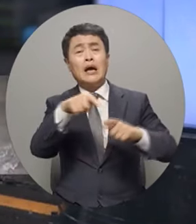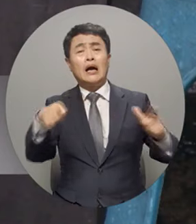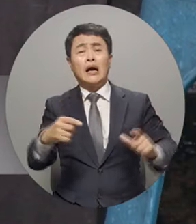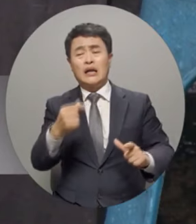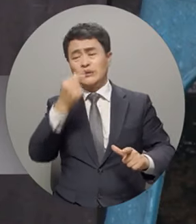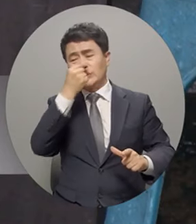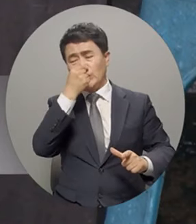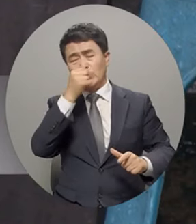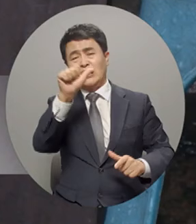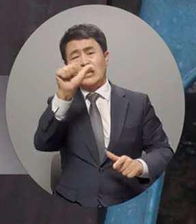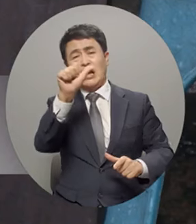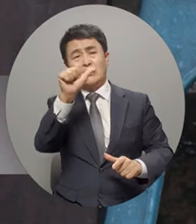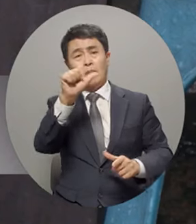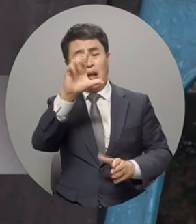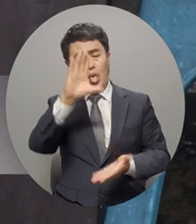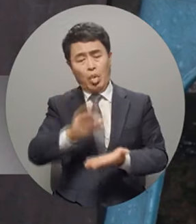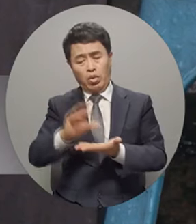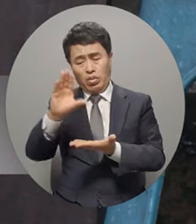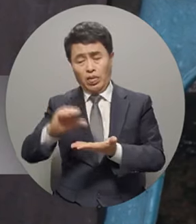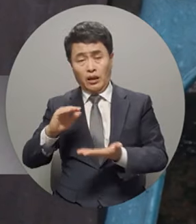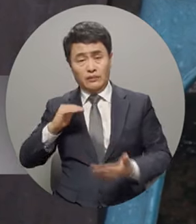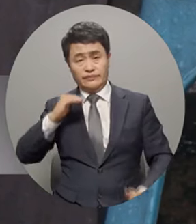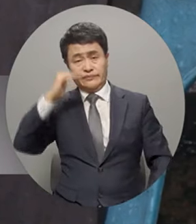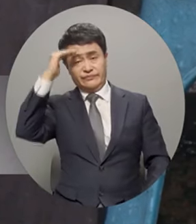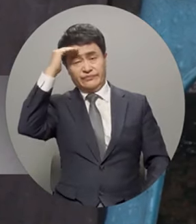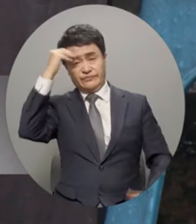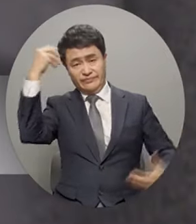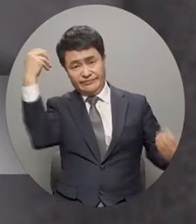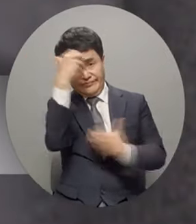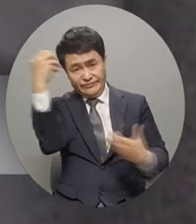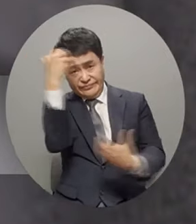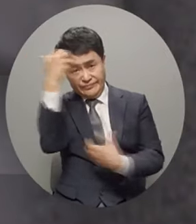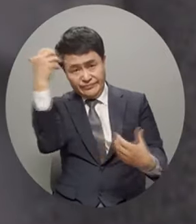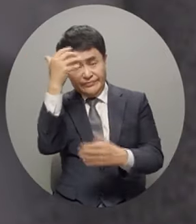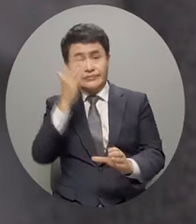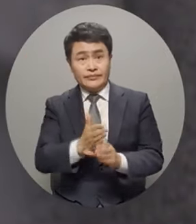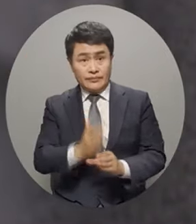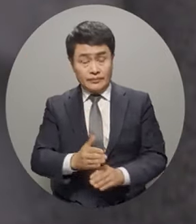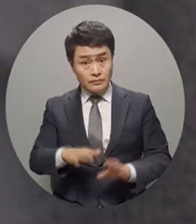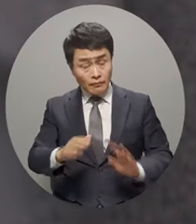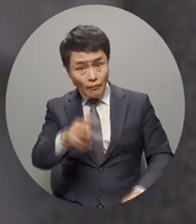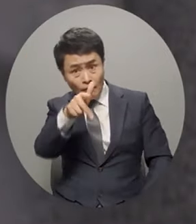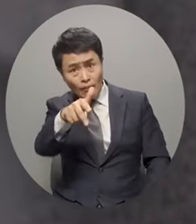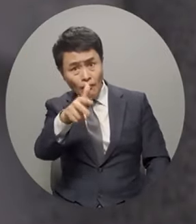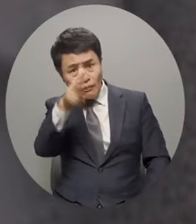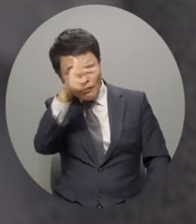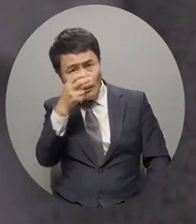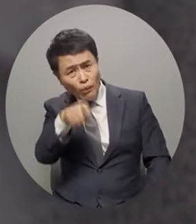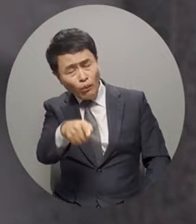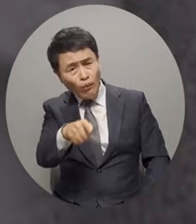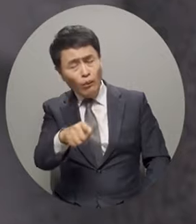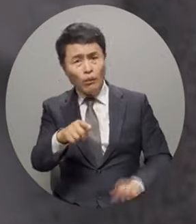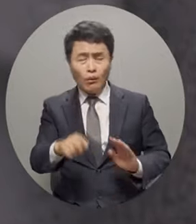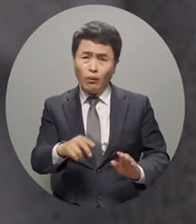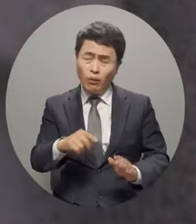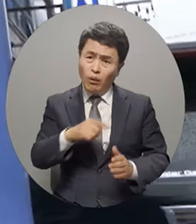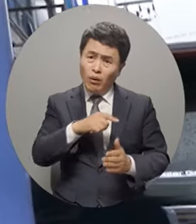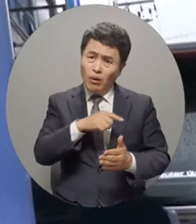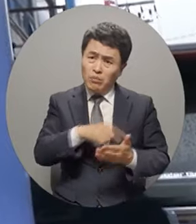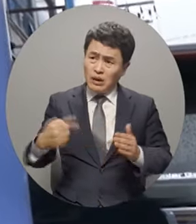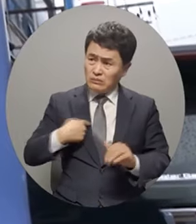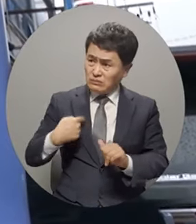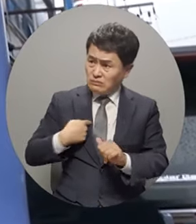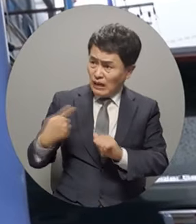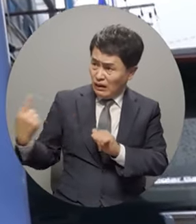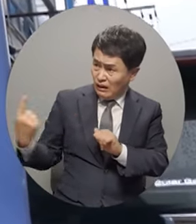소주 5병 정도를 마셔 만취 상태였던 것으로 조사됐습니다. 경찰 조사에서 피해자가 자기 험담을 하며